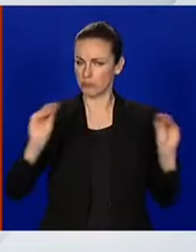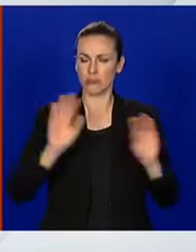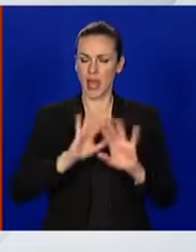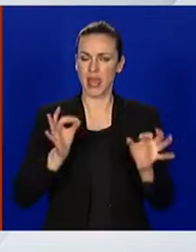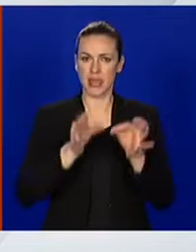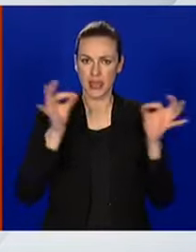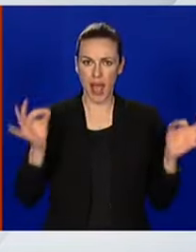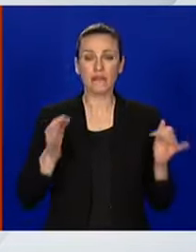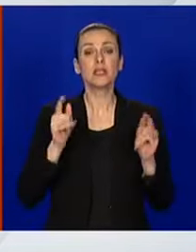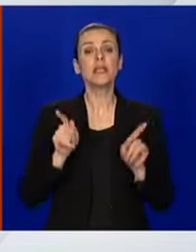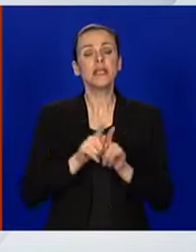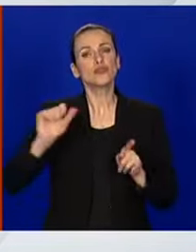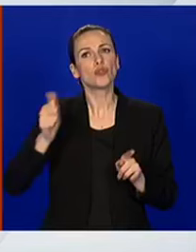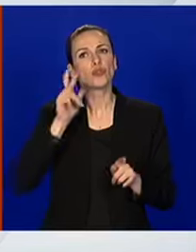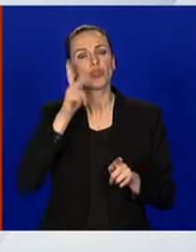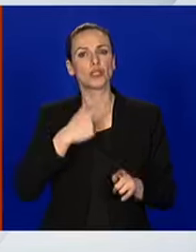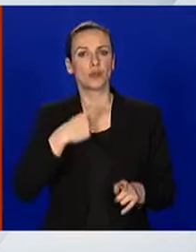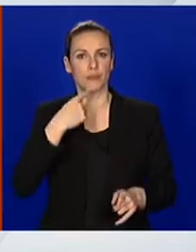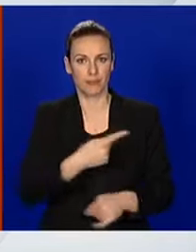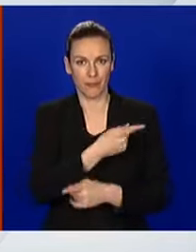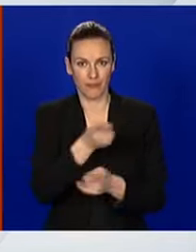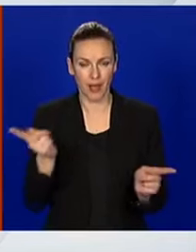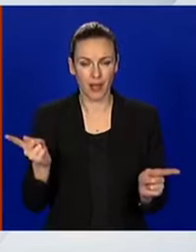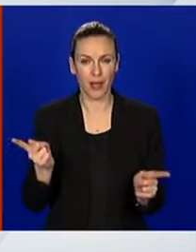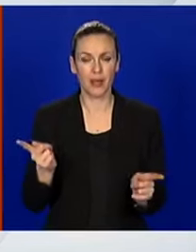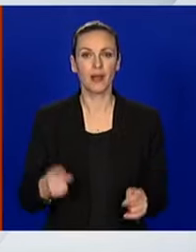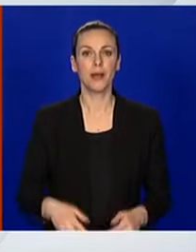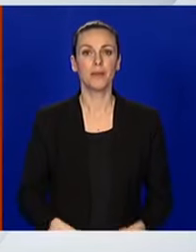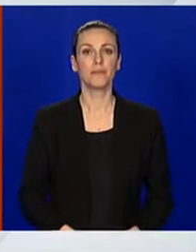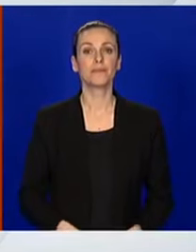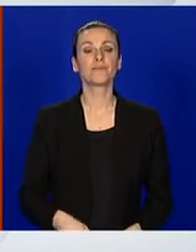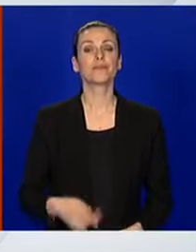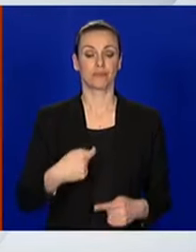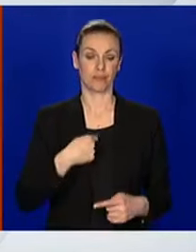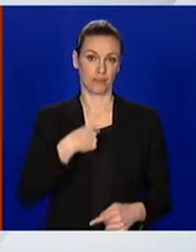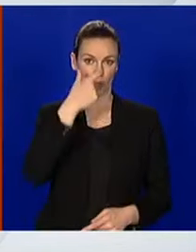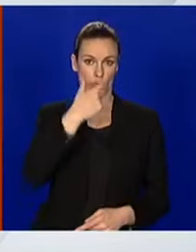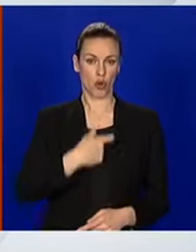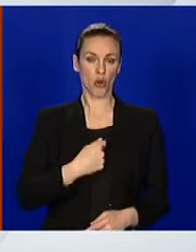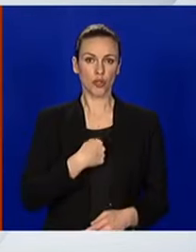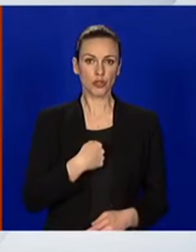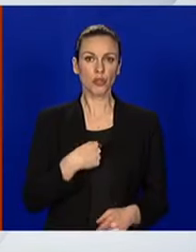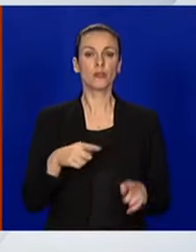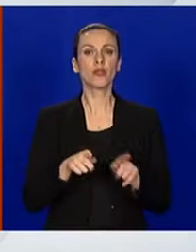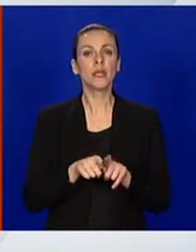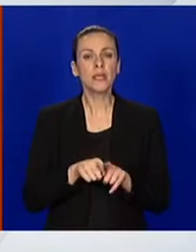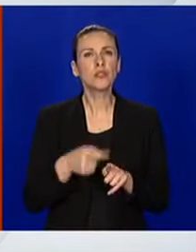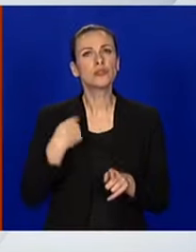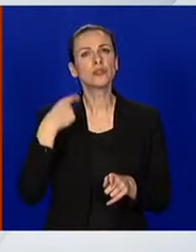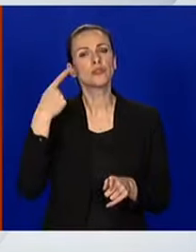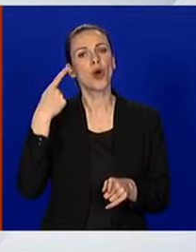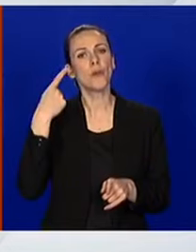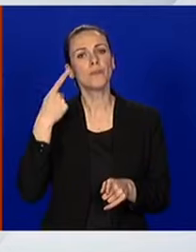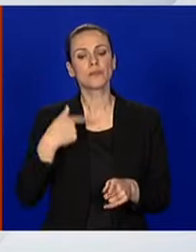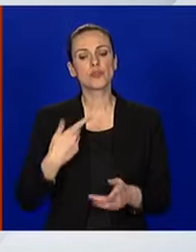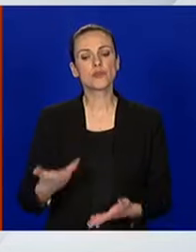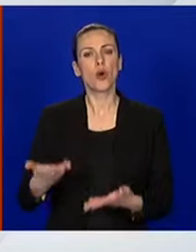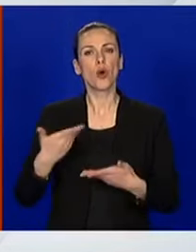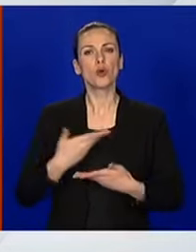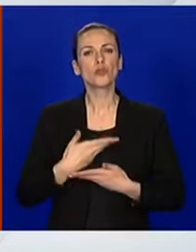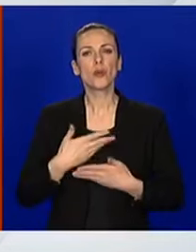još želio reći, da s mog osobnog stajališta smo jutros dobili